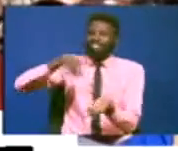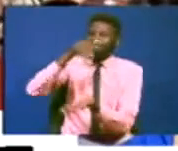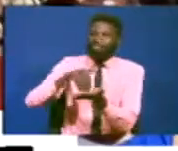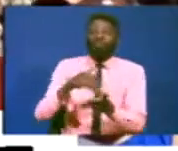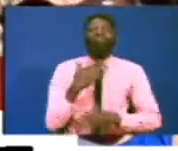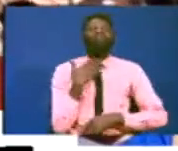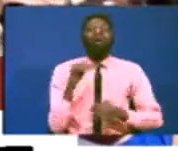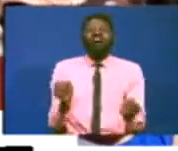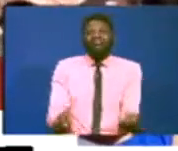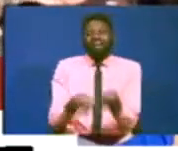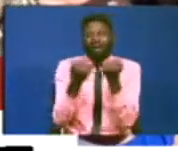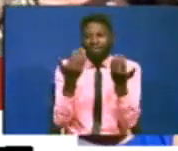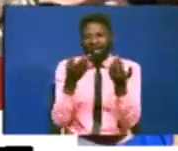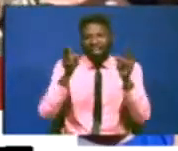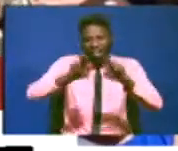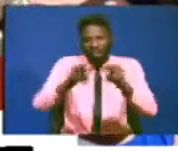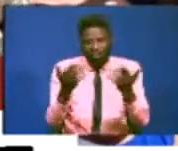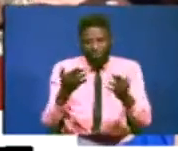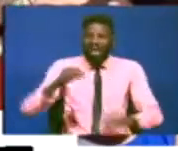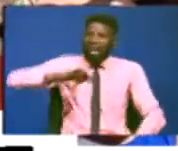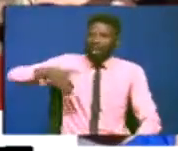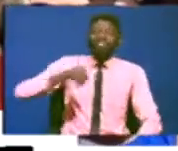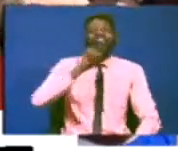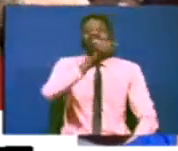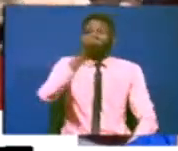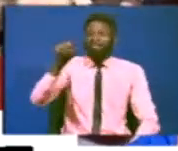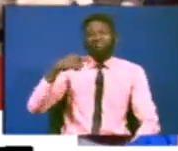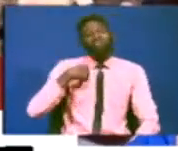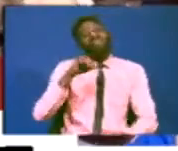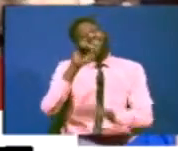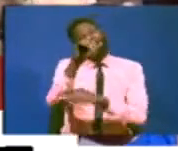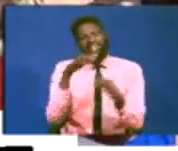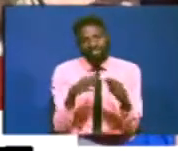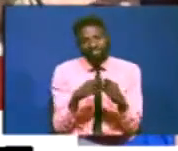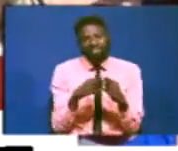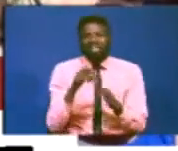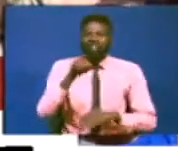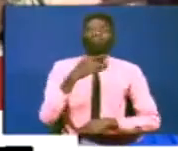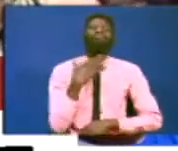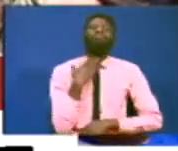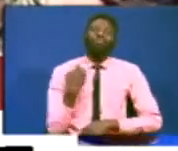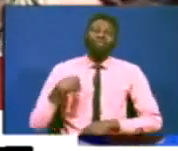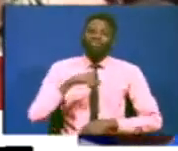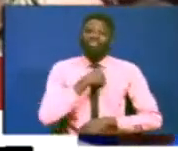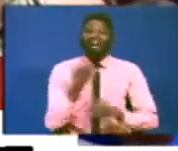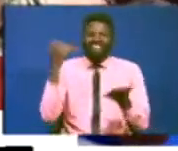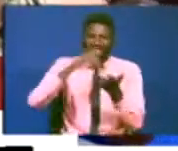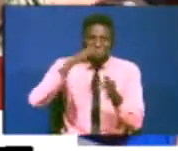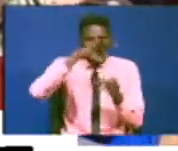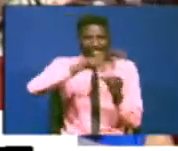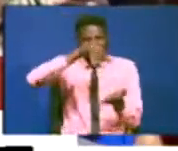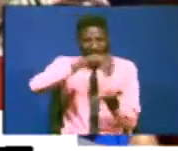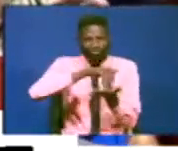uchaguzi ifanyike ati kwa county. Mimi nauliza nyinyi, mnataka turudishe uchaguzi kutoka polling station tupeleke kwa